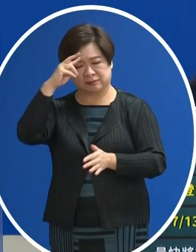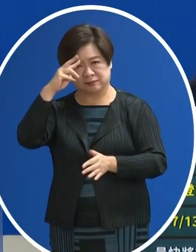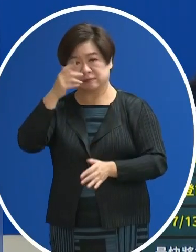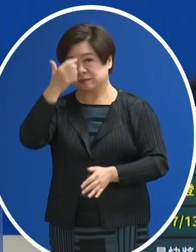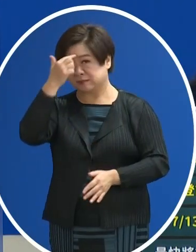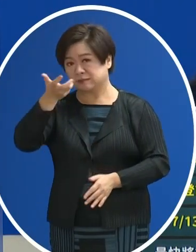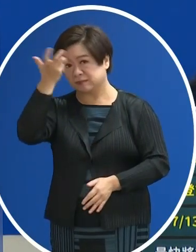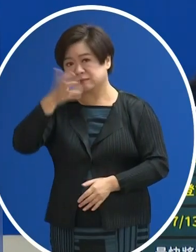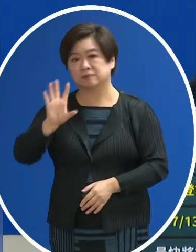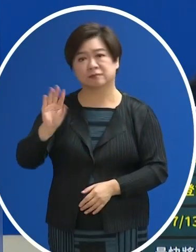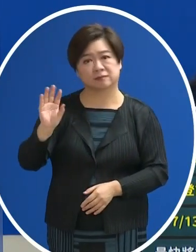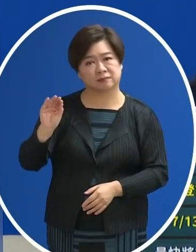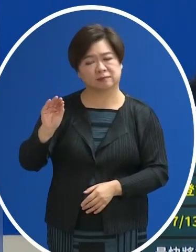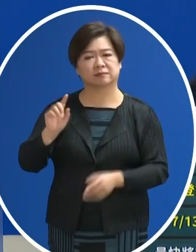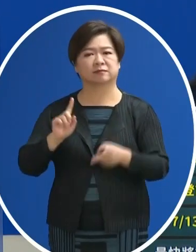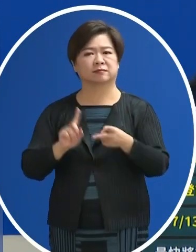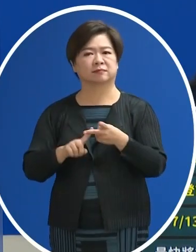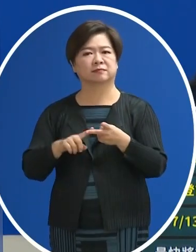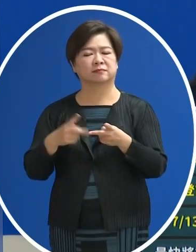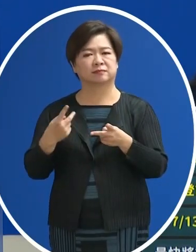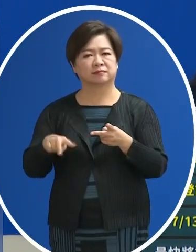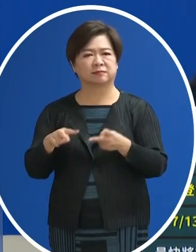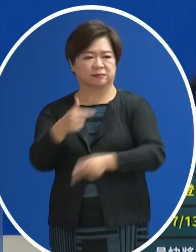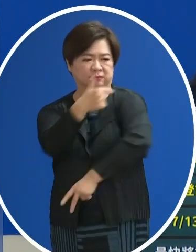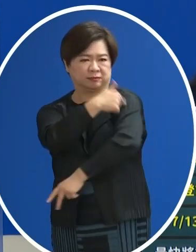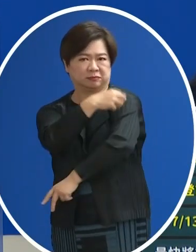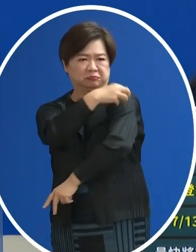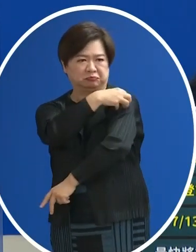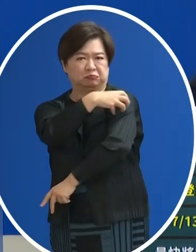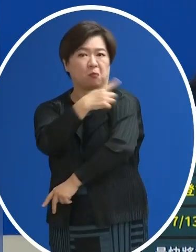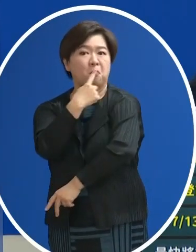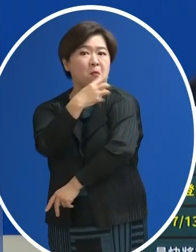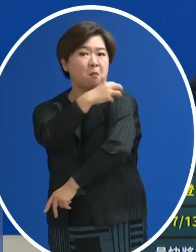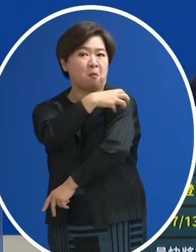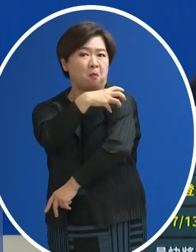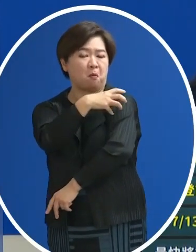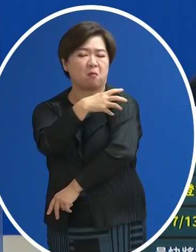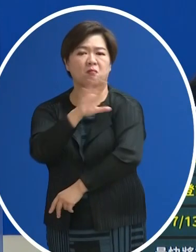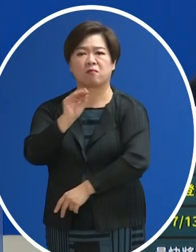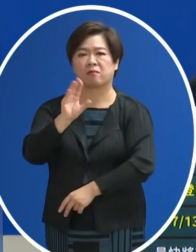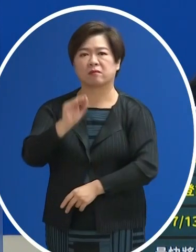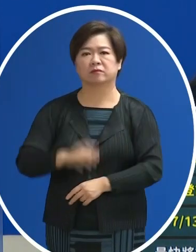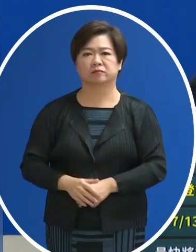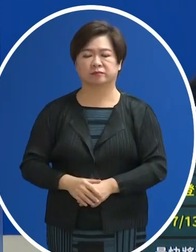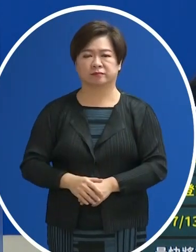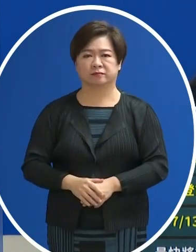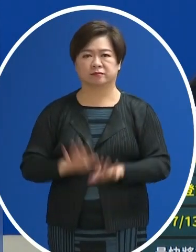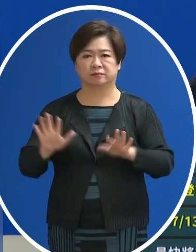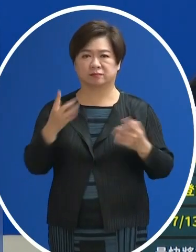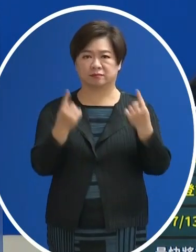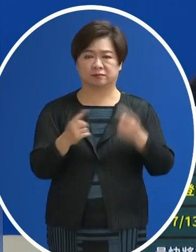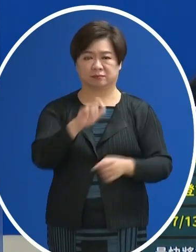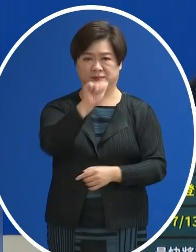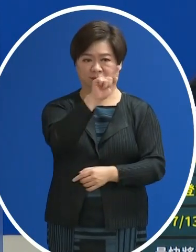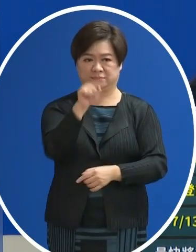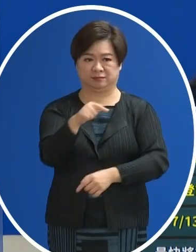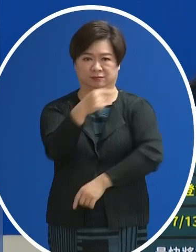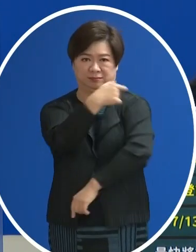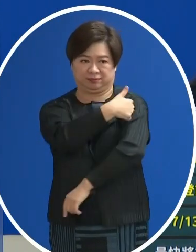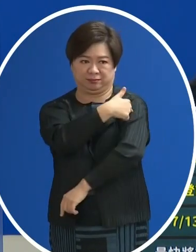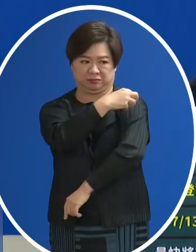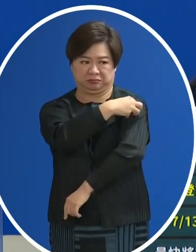啦，或是这个就是接种部位的红肿的部分，目前看起来是 A 力的第一季就